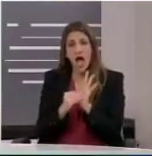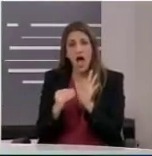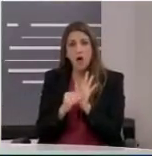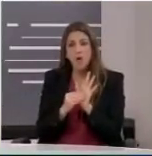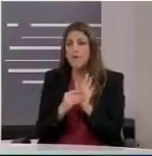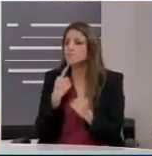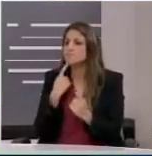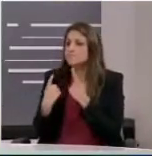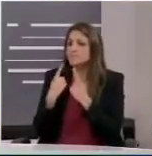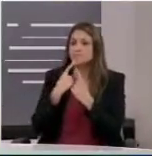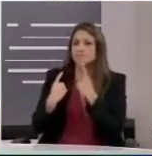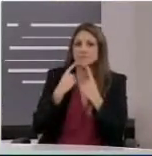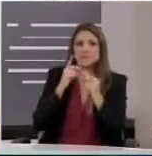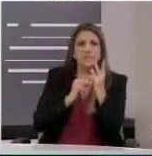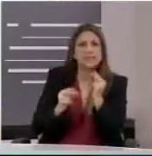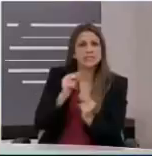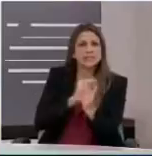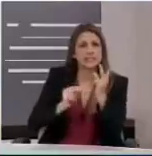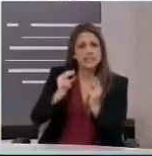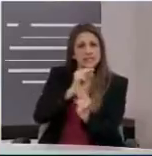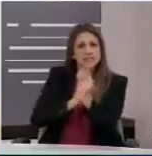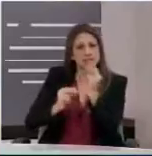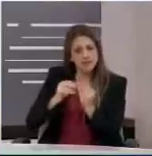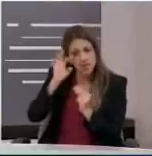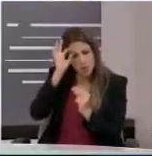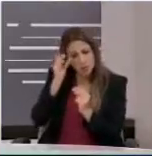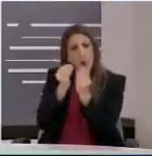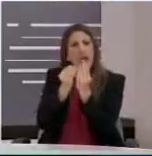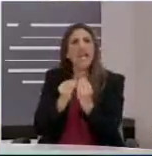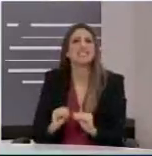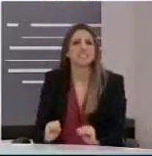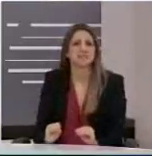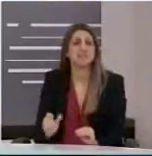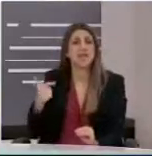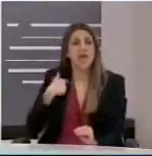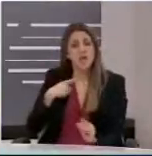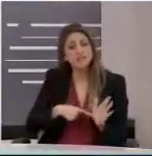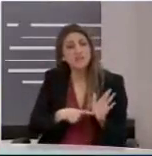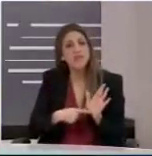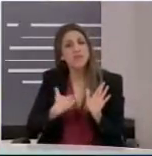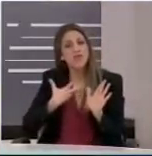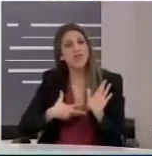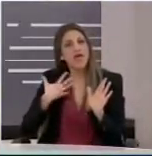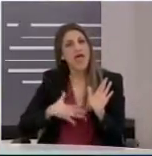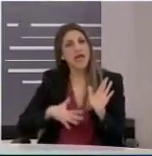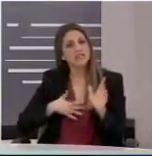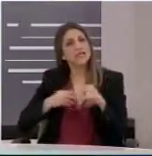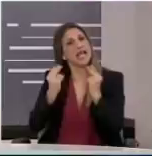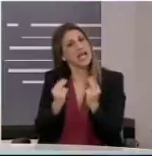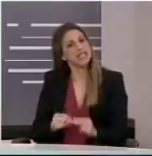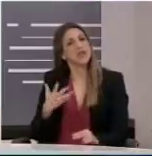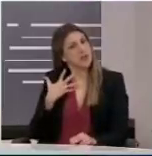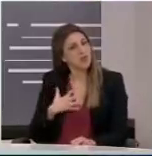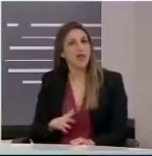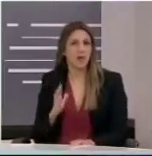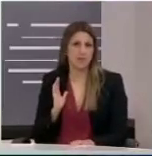πολιτική διαρκούς, αν θέλετε, ένδειξης καλής θέλησης από πλευράς μας στους γείτονές μας.